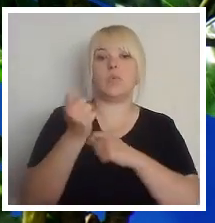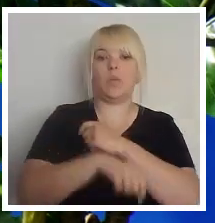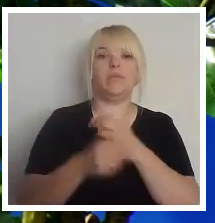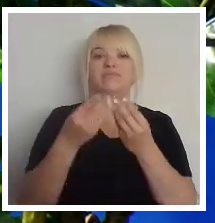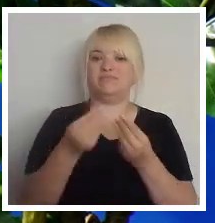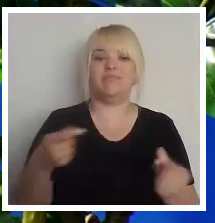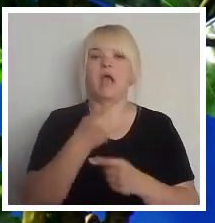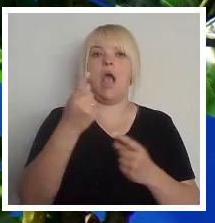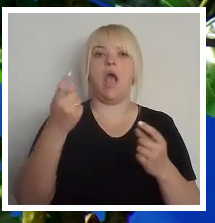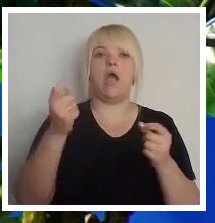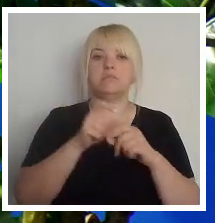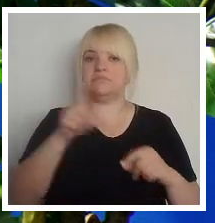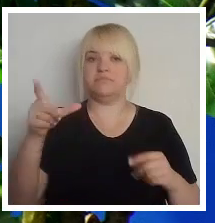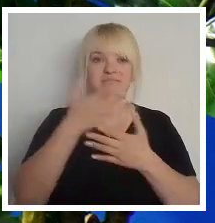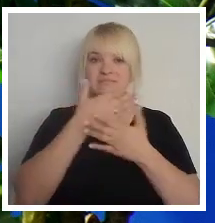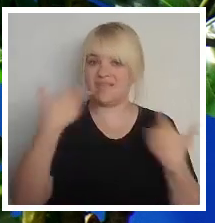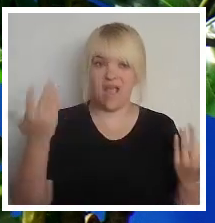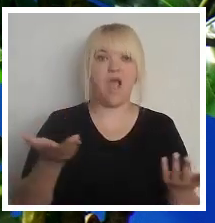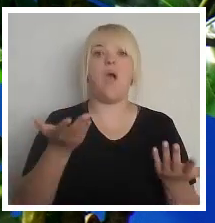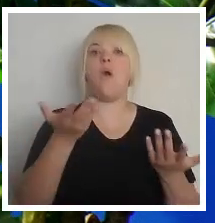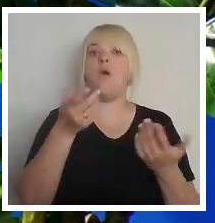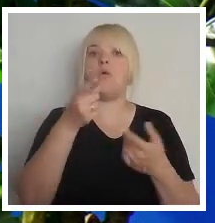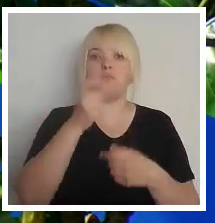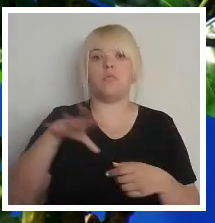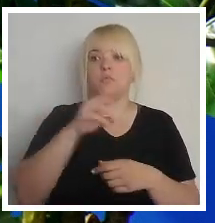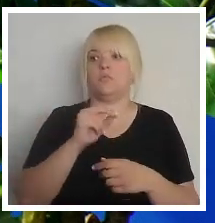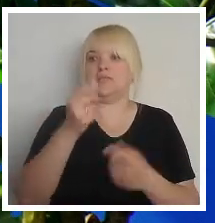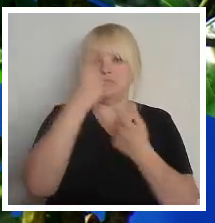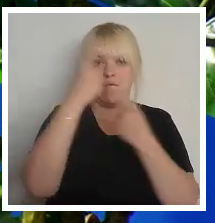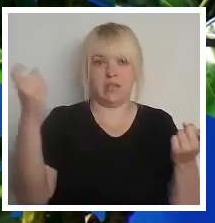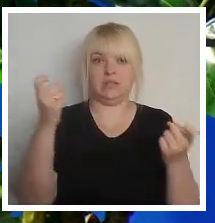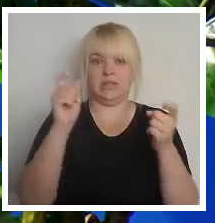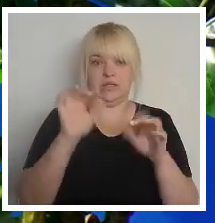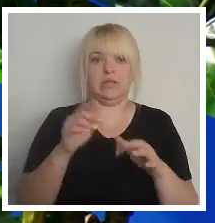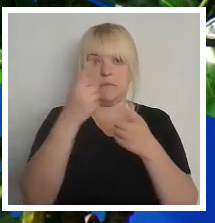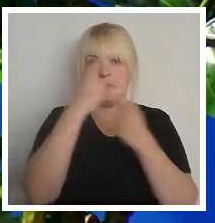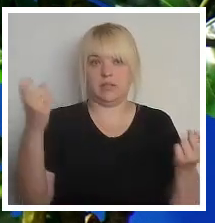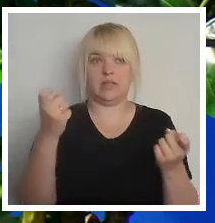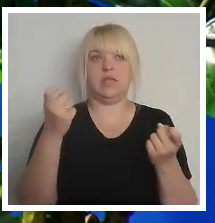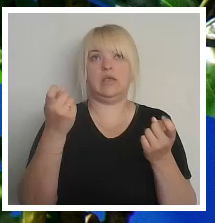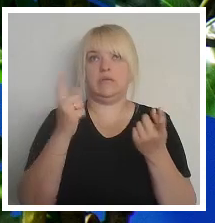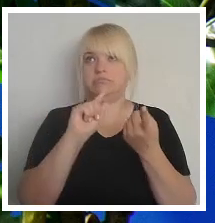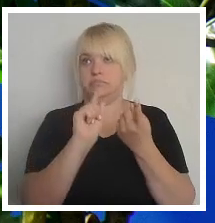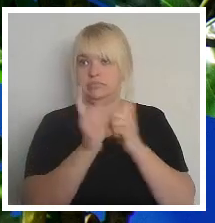citu variantu, kā faktiski digitālajiem medijiem kļūt par medijiem, kurus